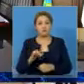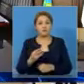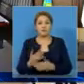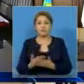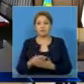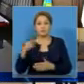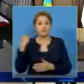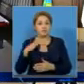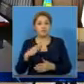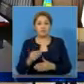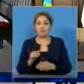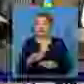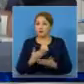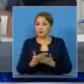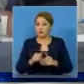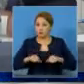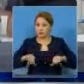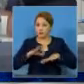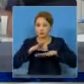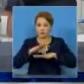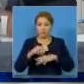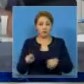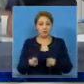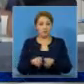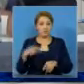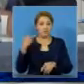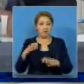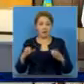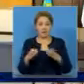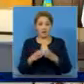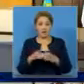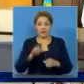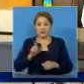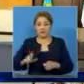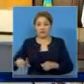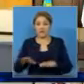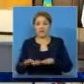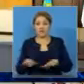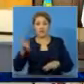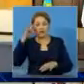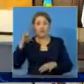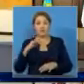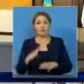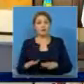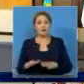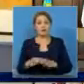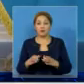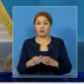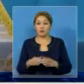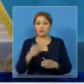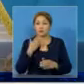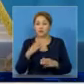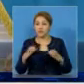төрағалығымен шетел инвесторлары кеңесінің отырысы өтті. Оған ірі шетелдік компаниялардың, халықаралық ұйымдардың, қазақстандық мемлекеттік органдар мен